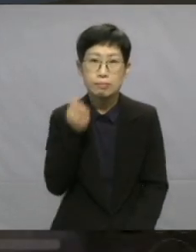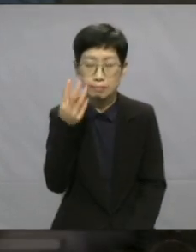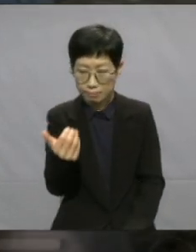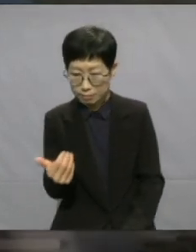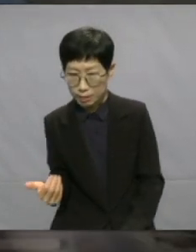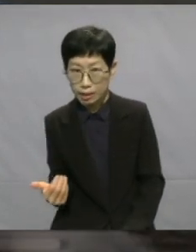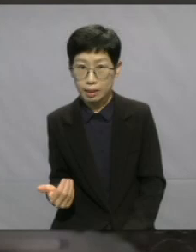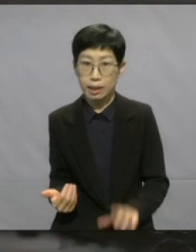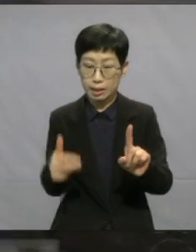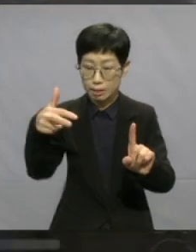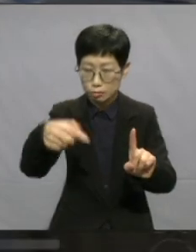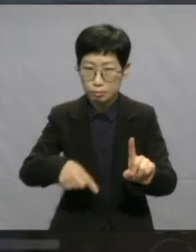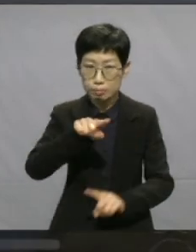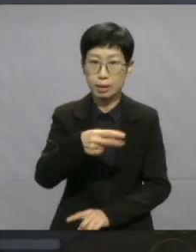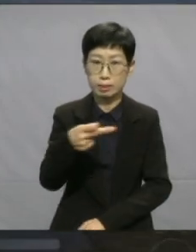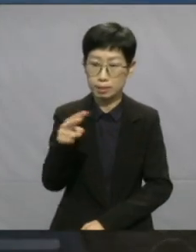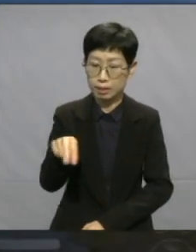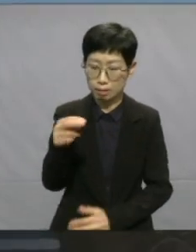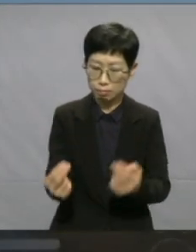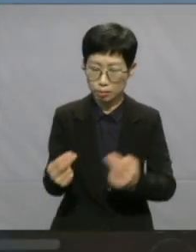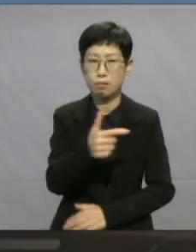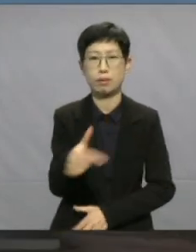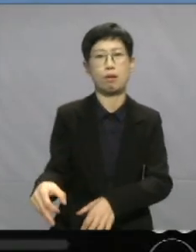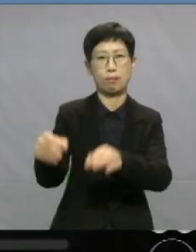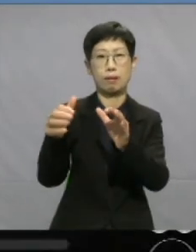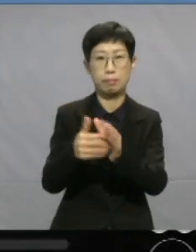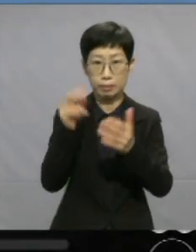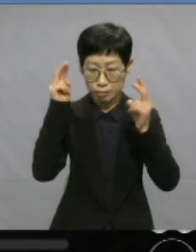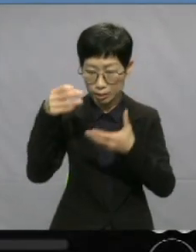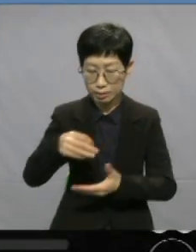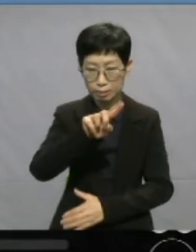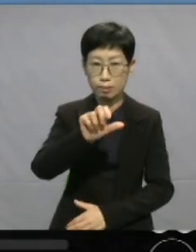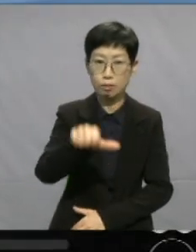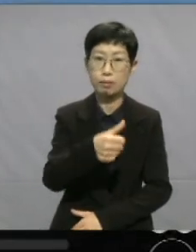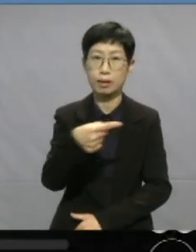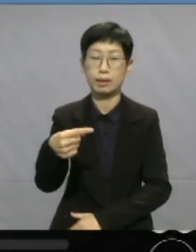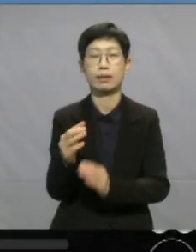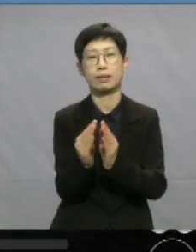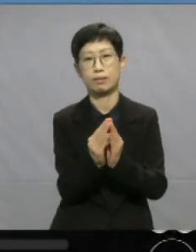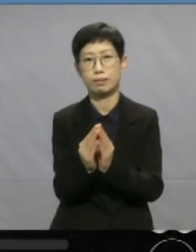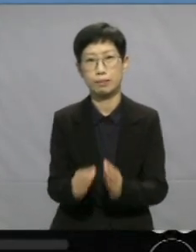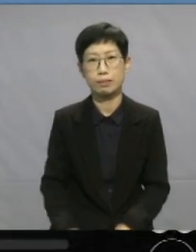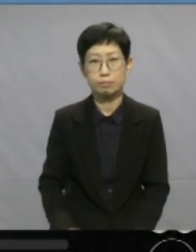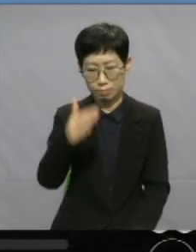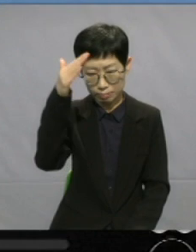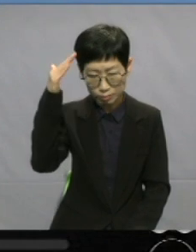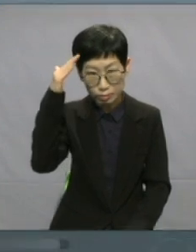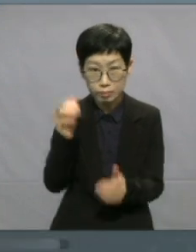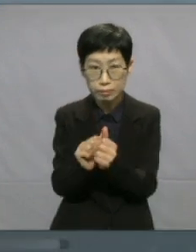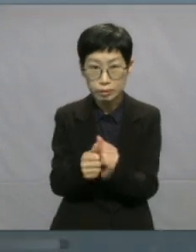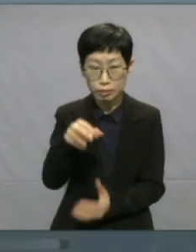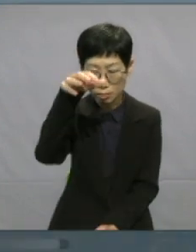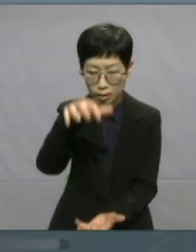전 주당 112 달러에 비해 크게 오른 것으로 기업 가치는 50조원에 이르게 됩니다 우리나라 시가총액